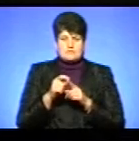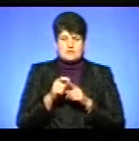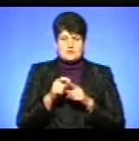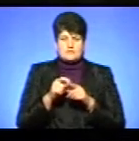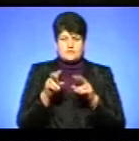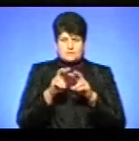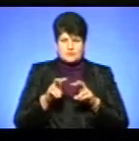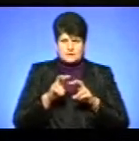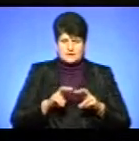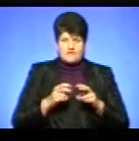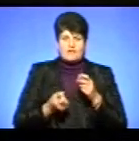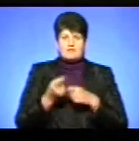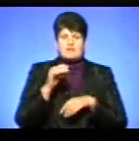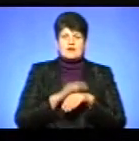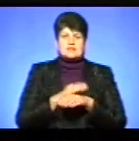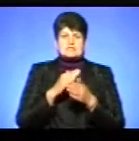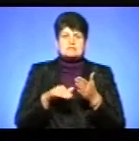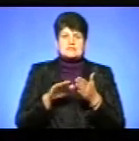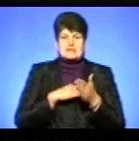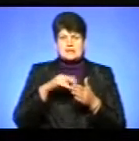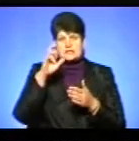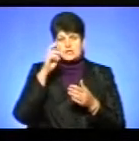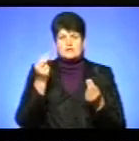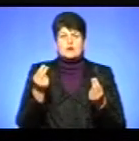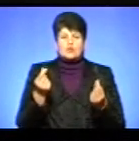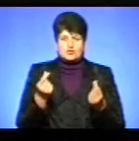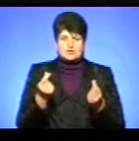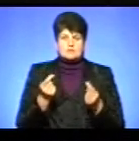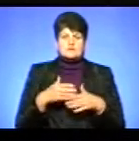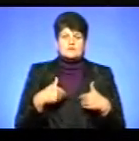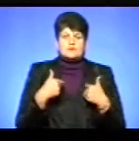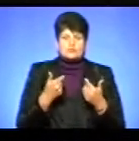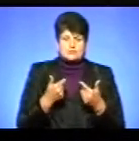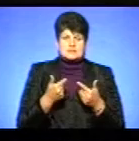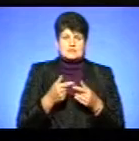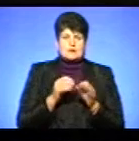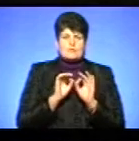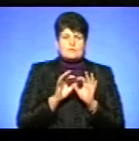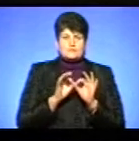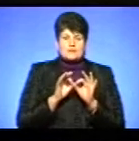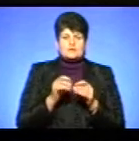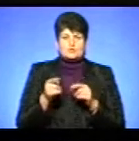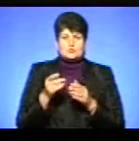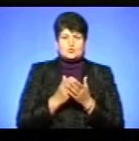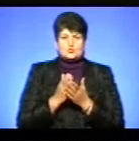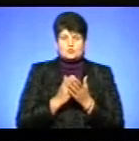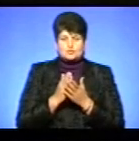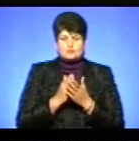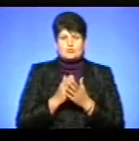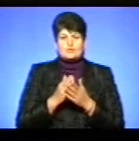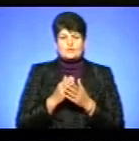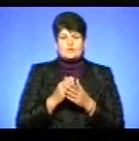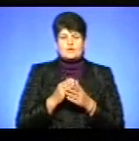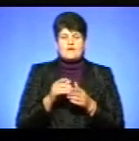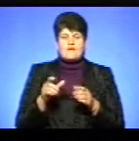списання державних коштів. Ми звернулися за коментарем до Тернопільської прес-служби автомобільних доріг. Соломія Огарко